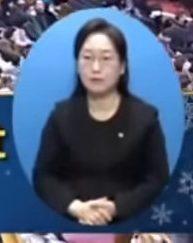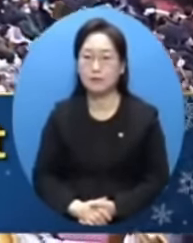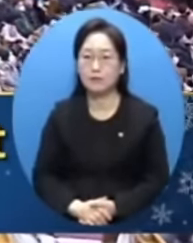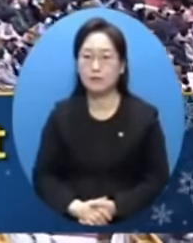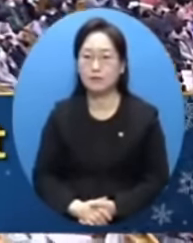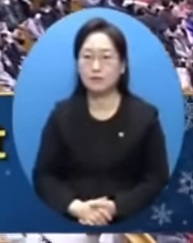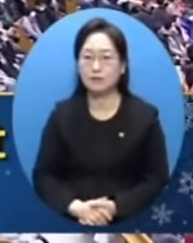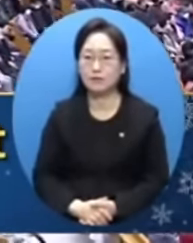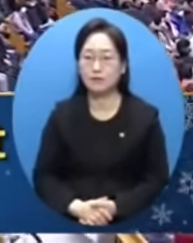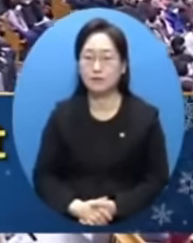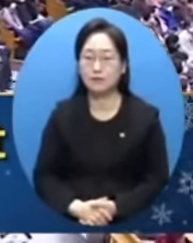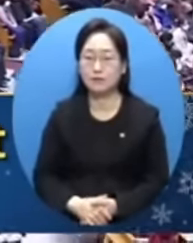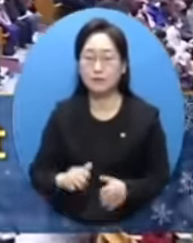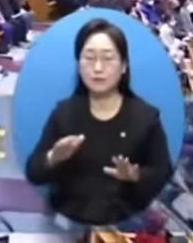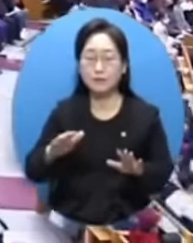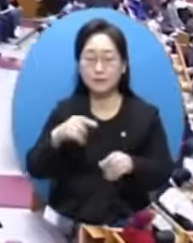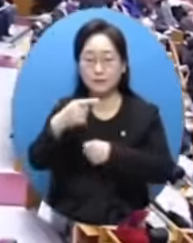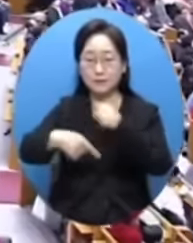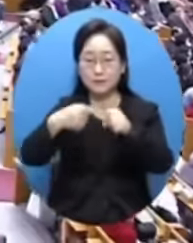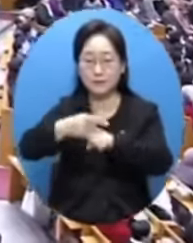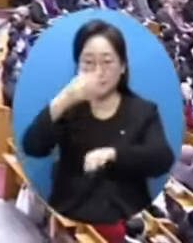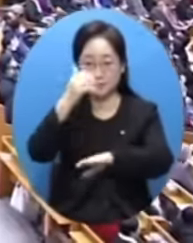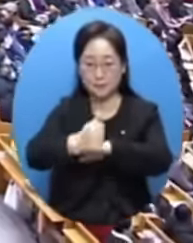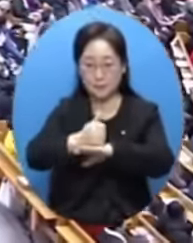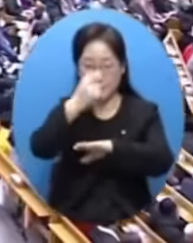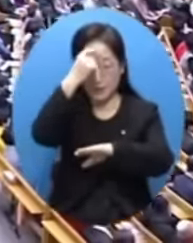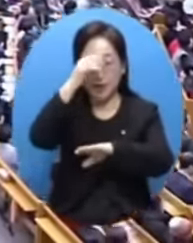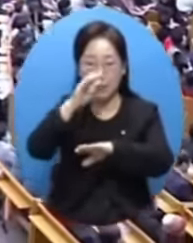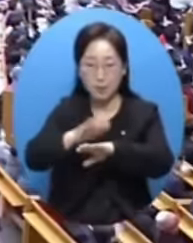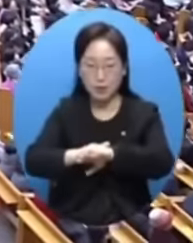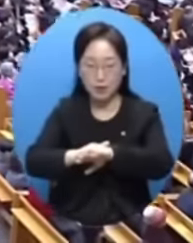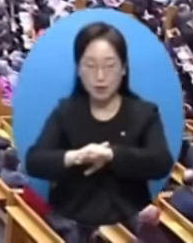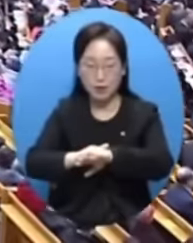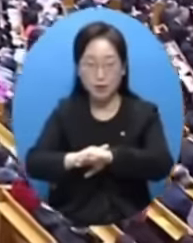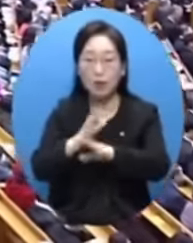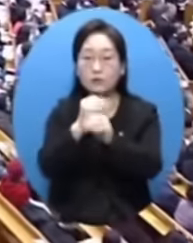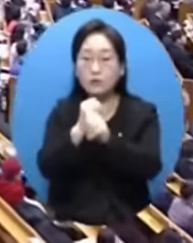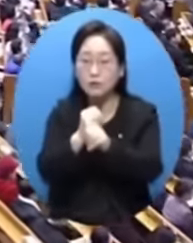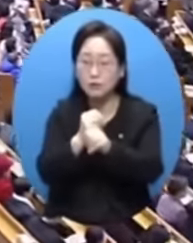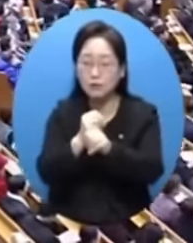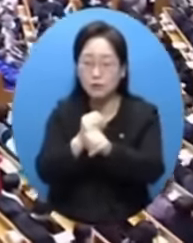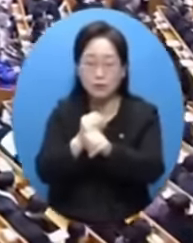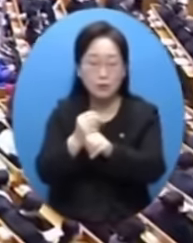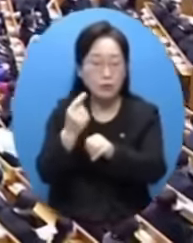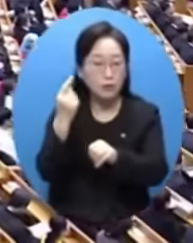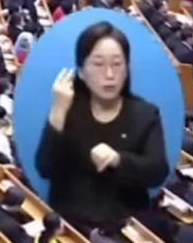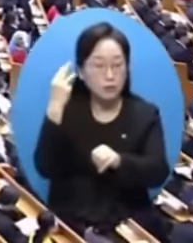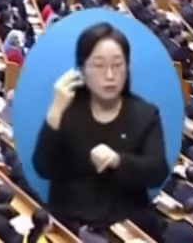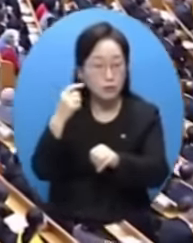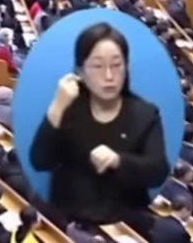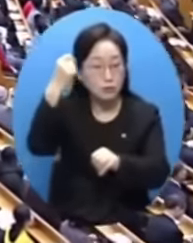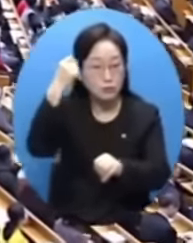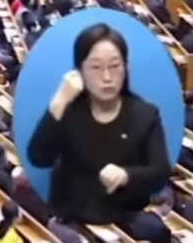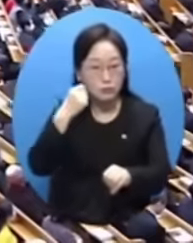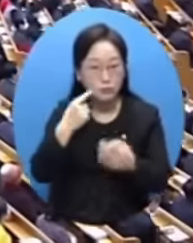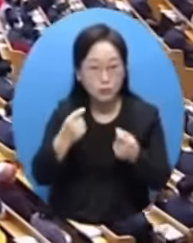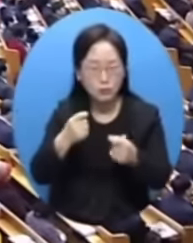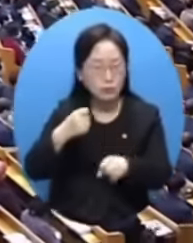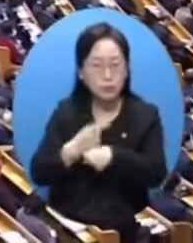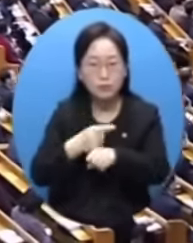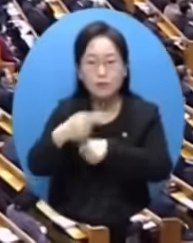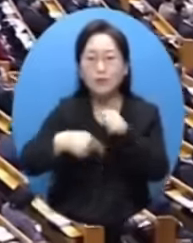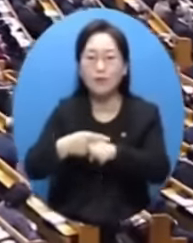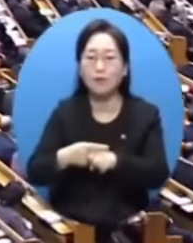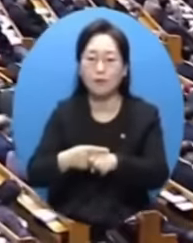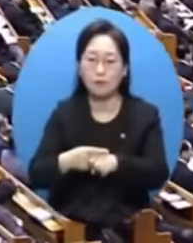때 송구 영세 예배를 드리 것이 엊그제 같은데 벌써 하해가 점으로 갑니다